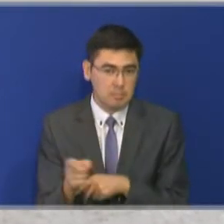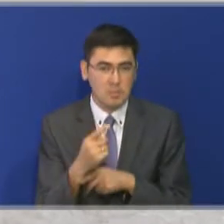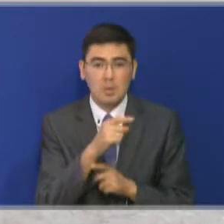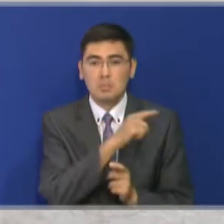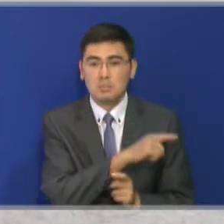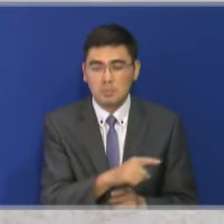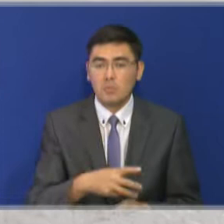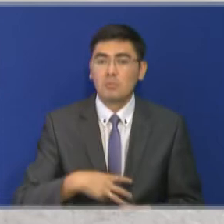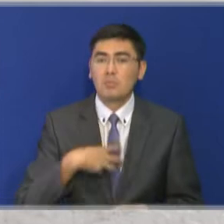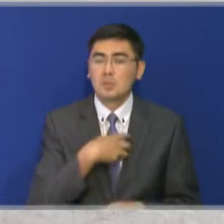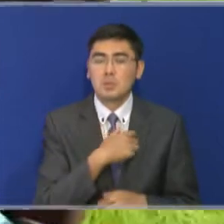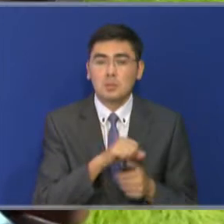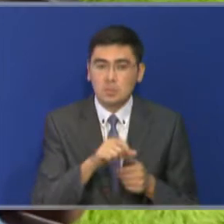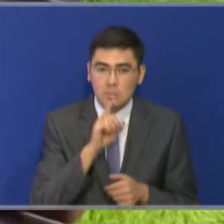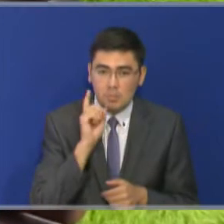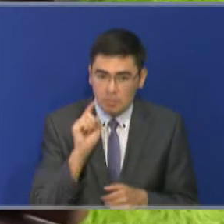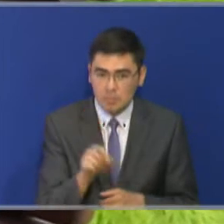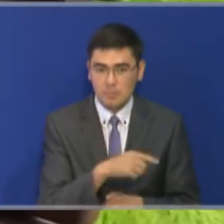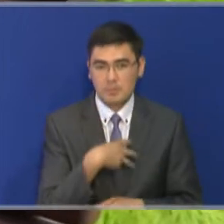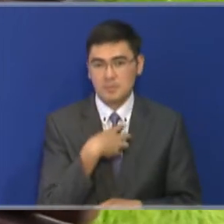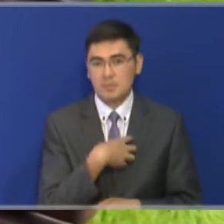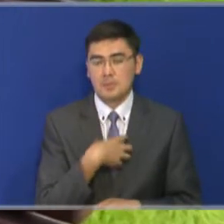нашей страны, особенно для молодежи.